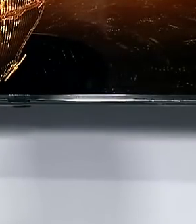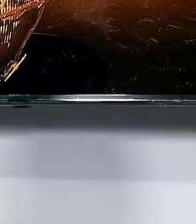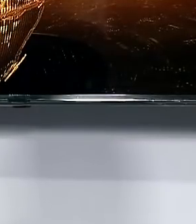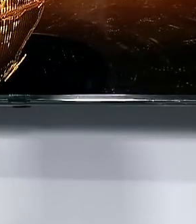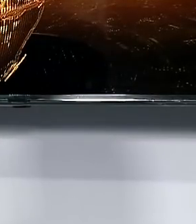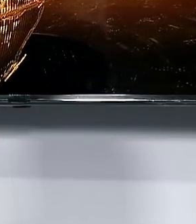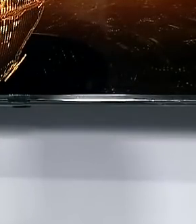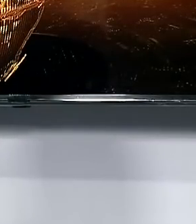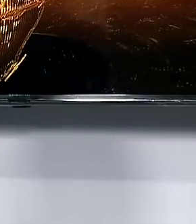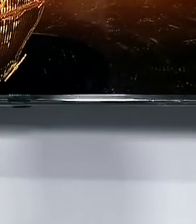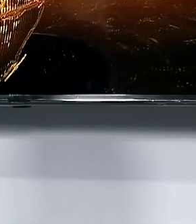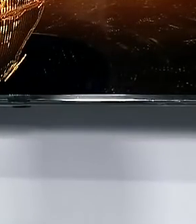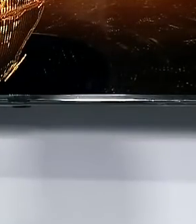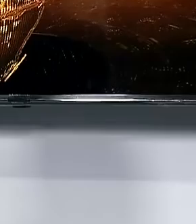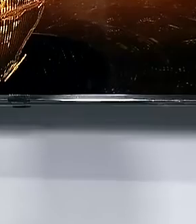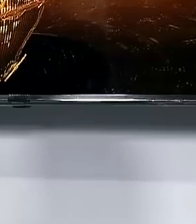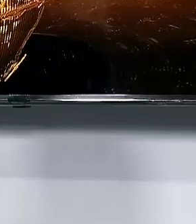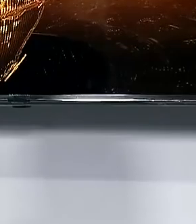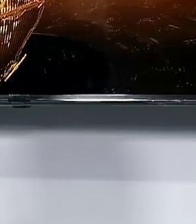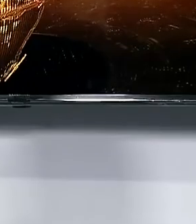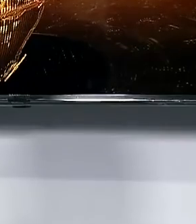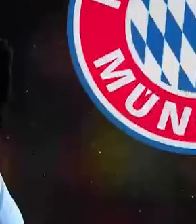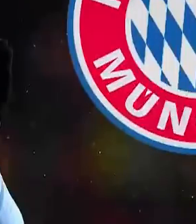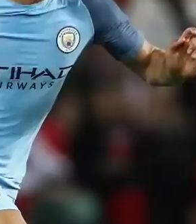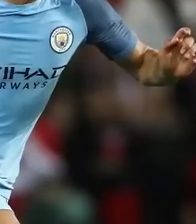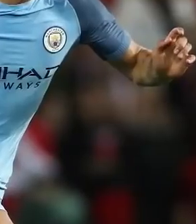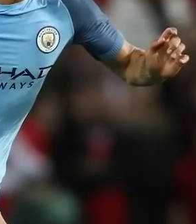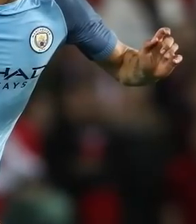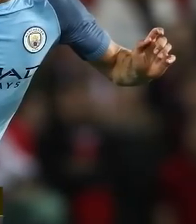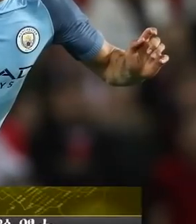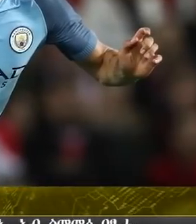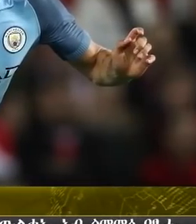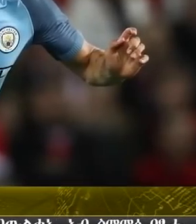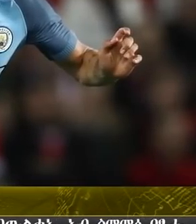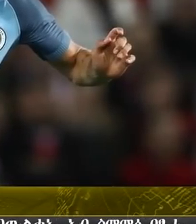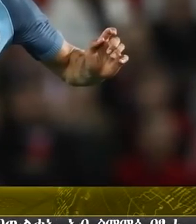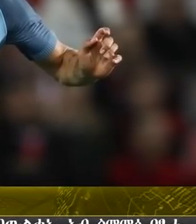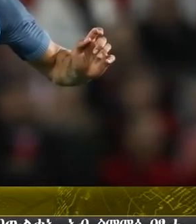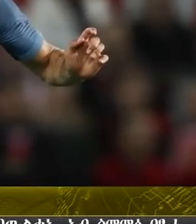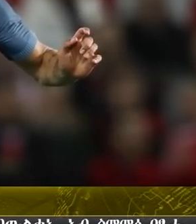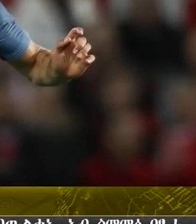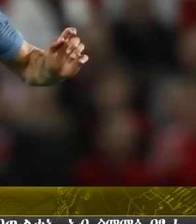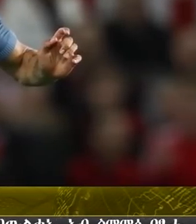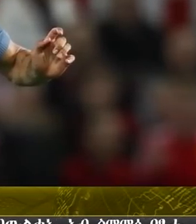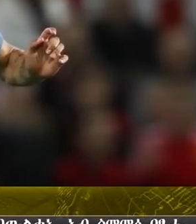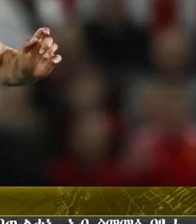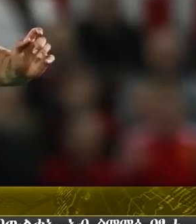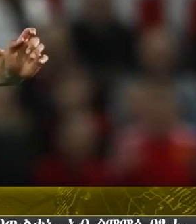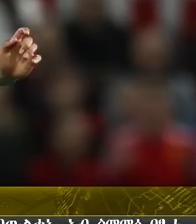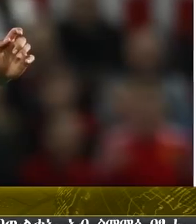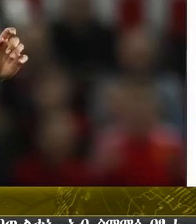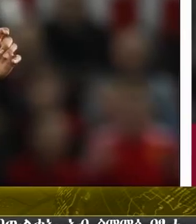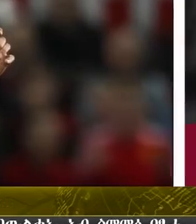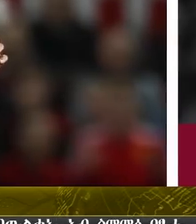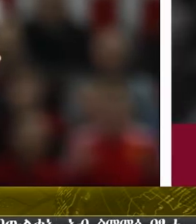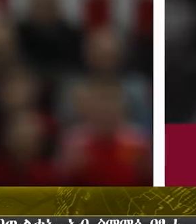نفرم آب ود مسرح کم ترکب تجلیتم. بفولی ابزعمت مسکن تو حقوق کم زیر لزن گرلو لیرشانه بول کو مسبب بر